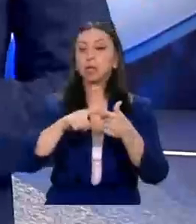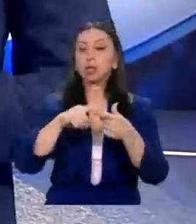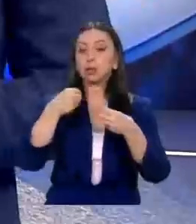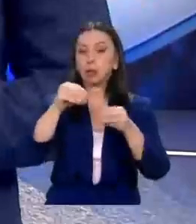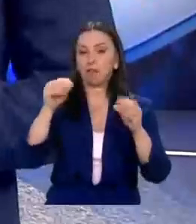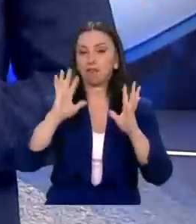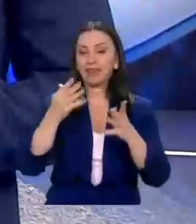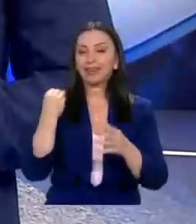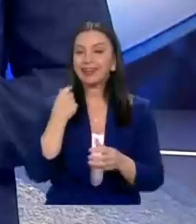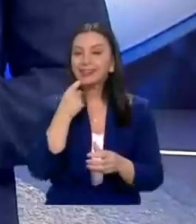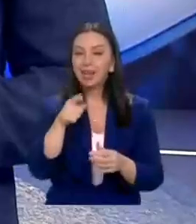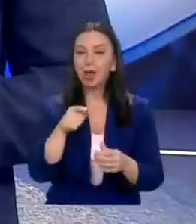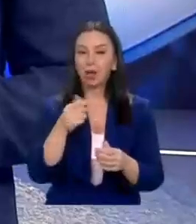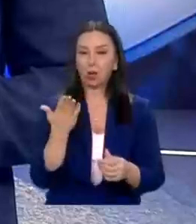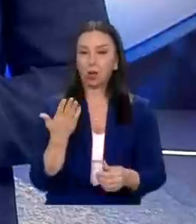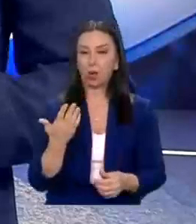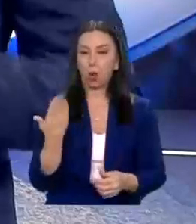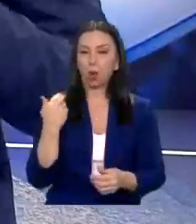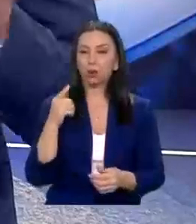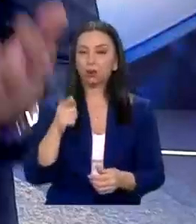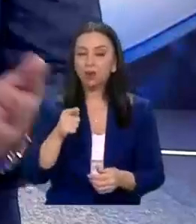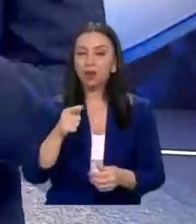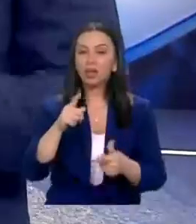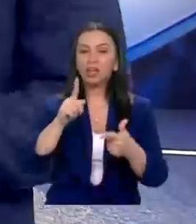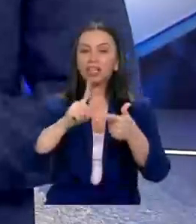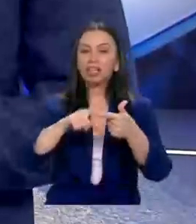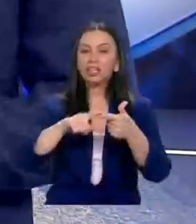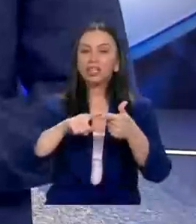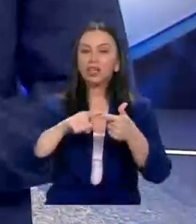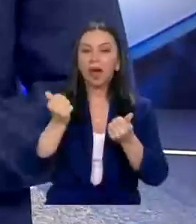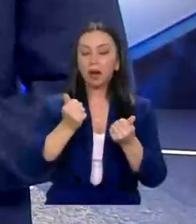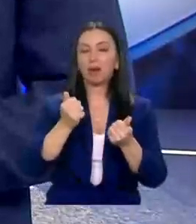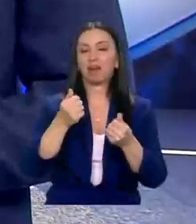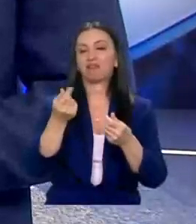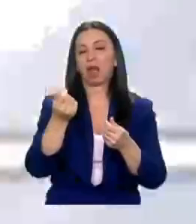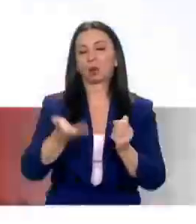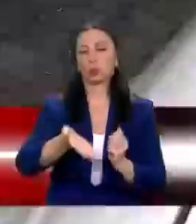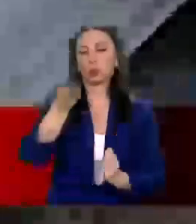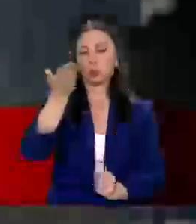durum yeni yıl öncesi ikinci el araçların fiyatlarının artmasına da neden oldu.